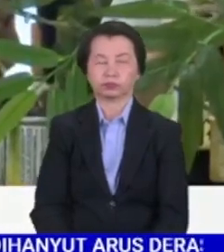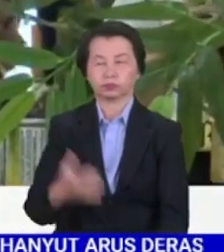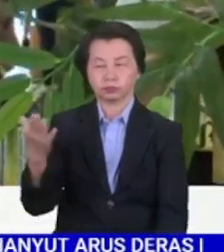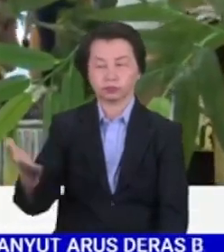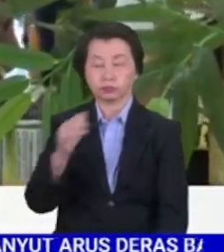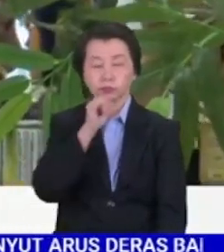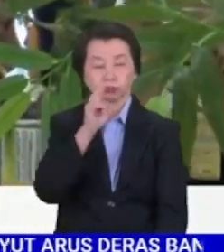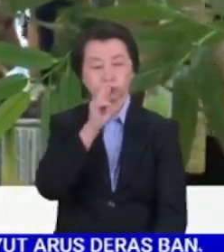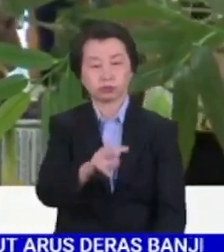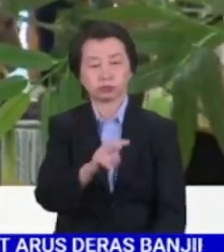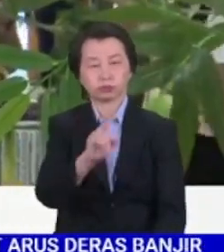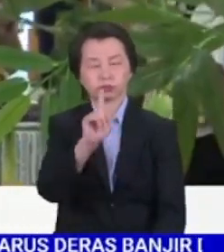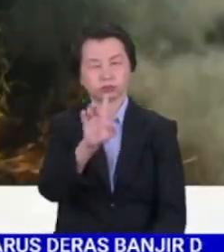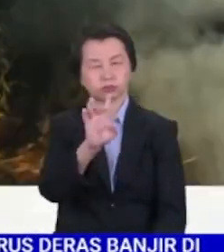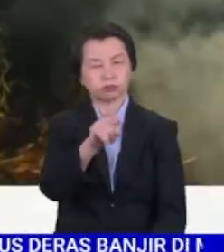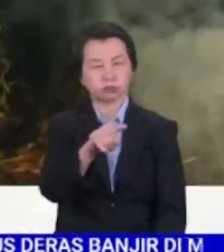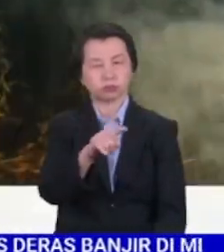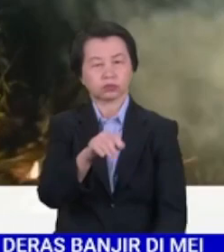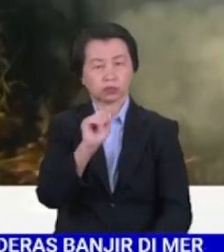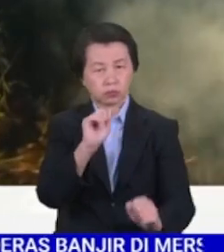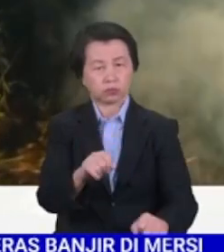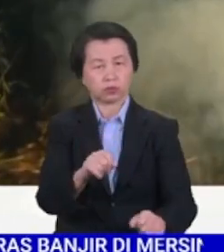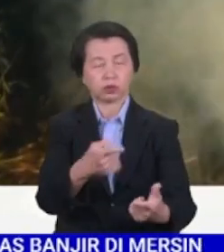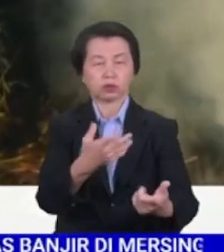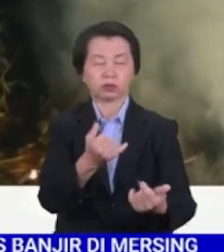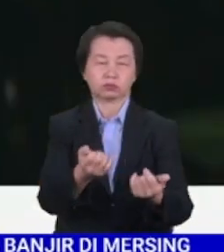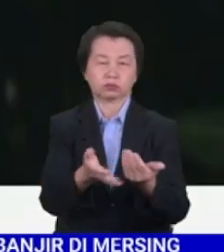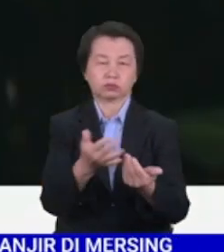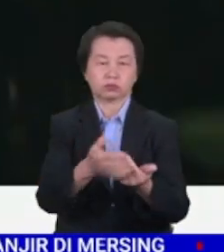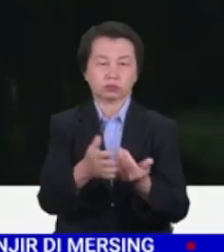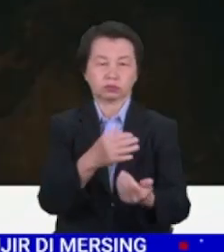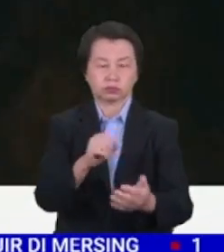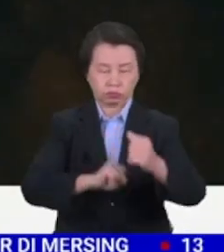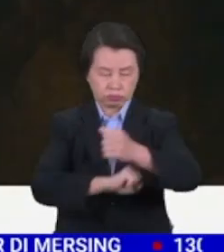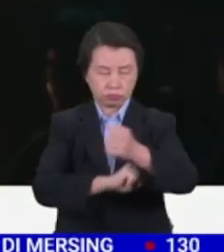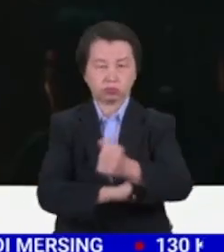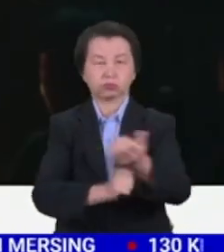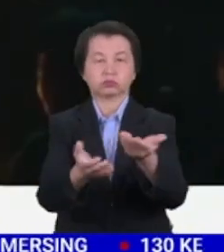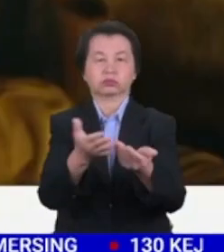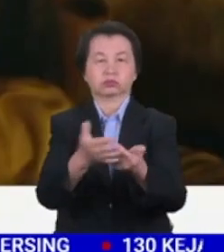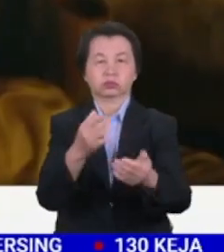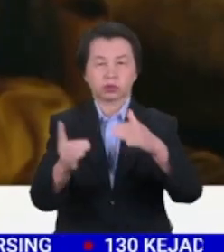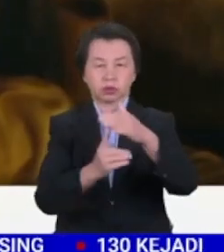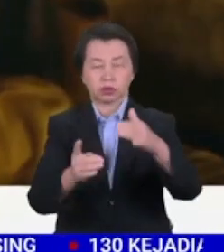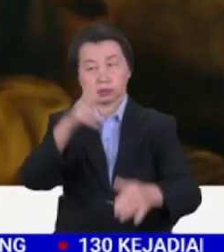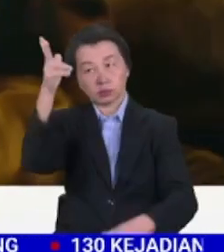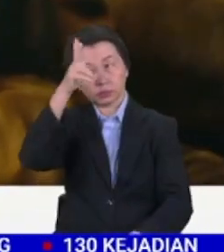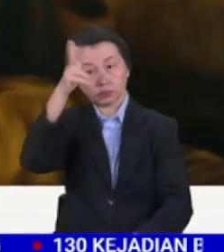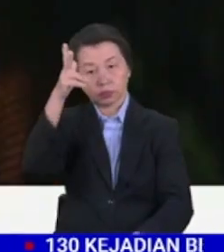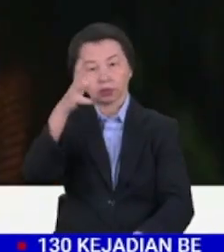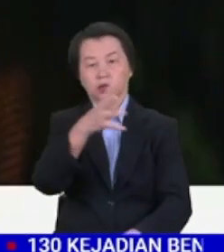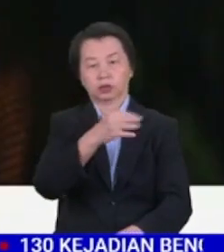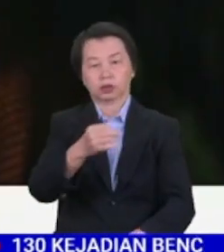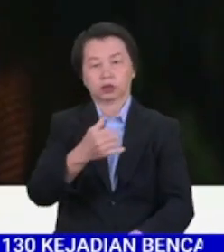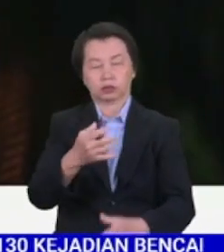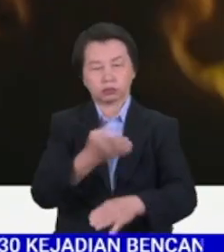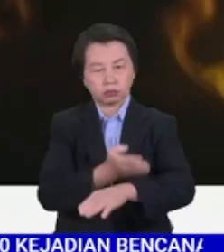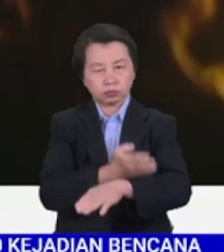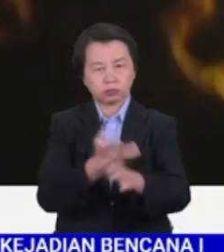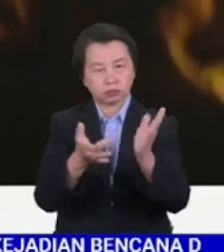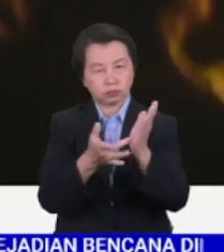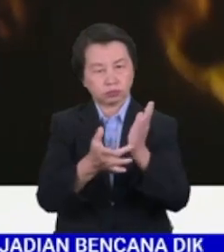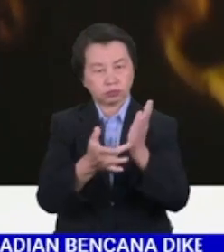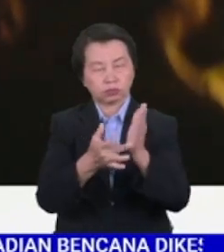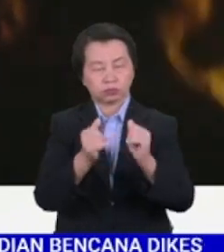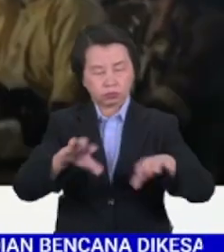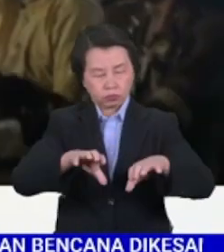Beliau tidak melihat ia suatu perkara yang mustahil kini dengan kemudahan infrastruktur, dasar-dasar kerajaan selain kemajuan teknologi